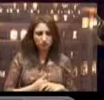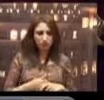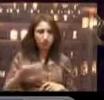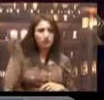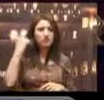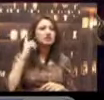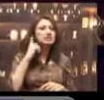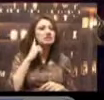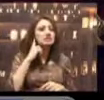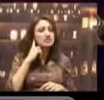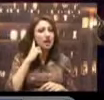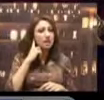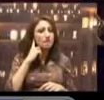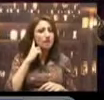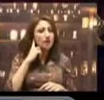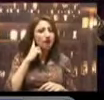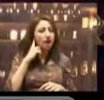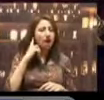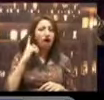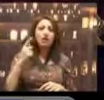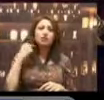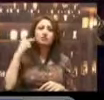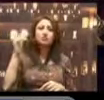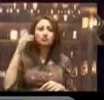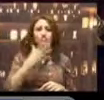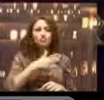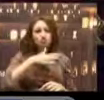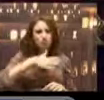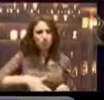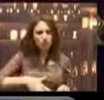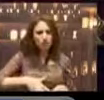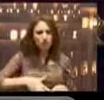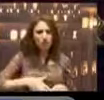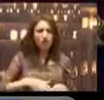دروس سمعتها مثلا للدكتور عمرو خالد،